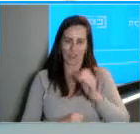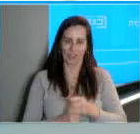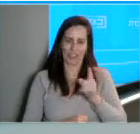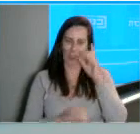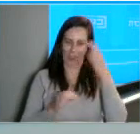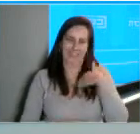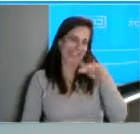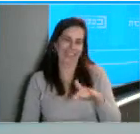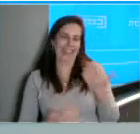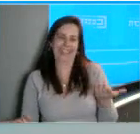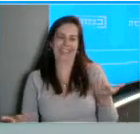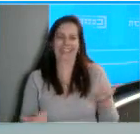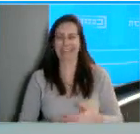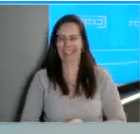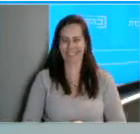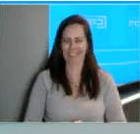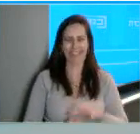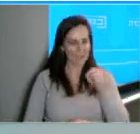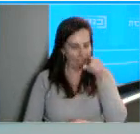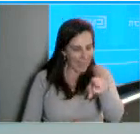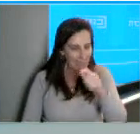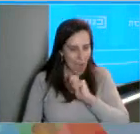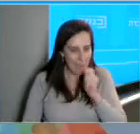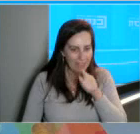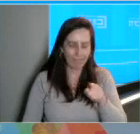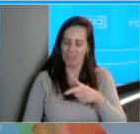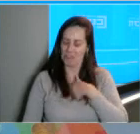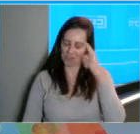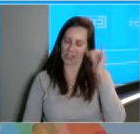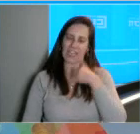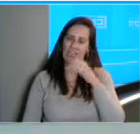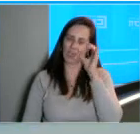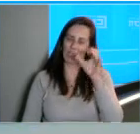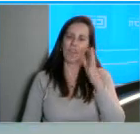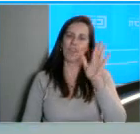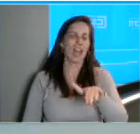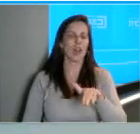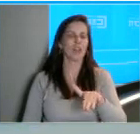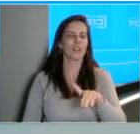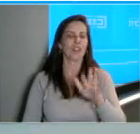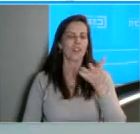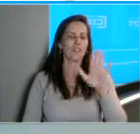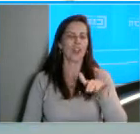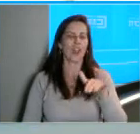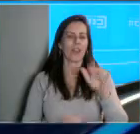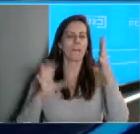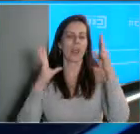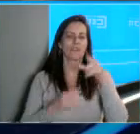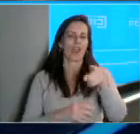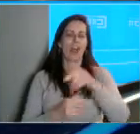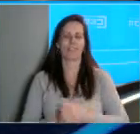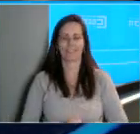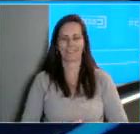כי זה לא הגיוני, כי אז זה לא יכול להיות עודד קטן. אם אתה היית מנחה אותה, אני חושב שאני הייתי צופה. אולי אפילו הייתי מעריץ קטן של